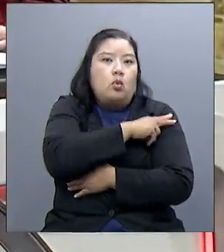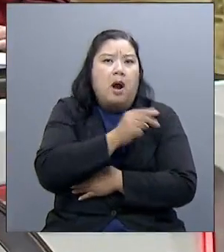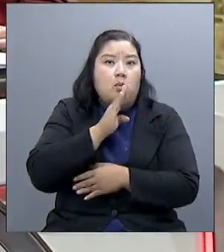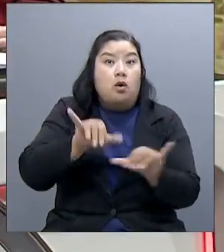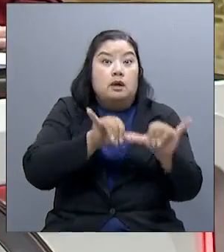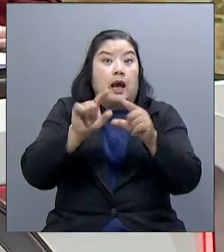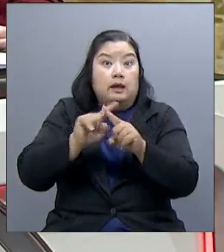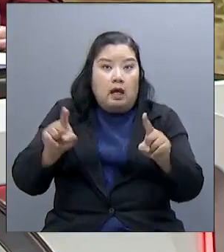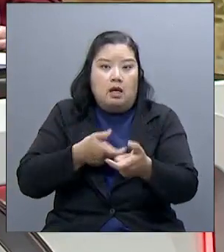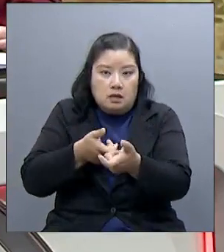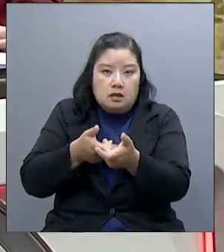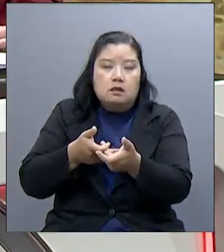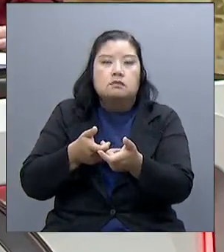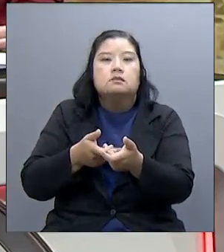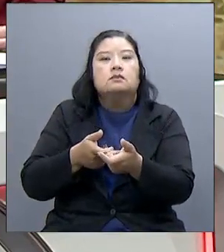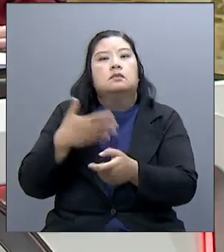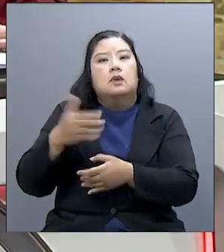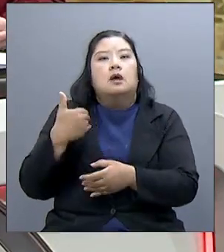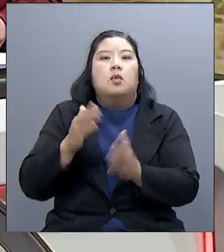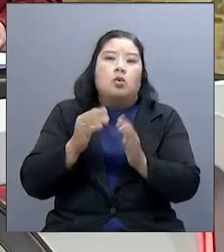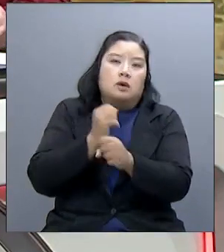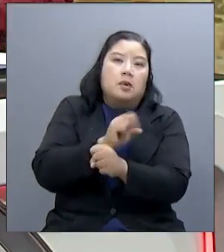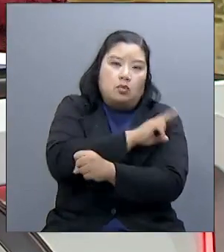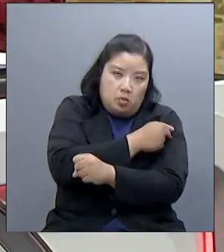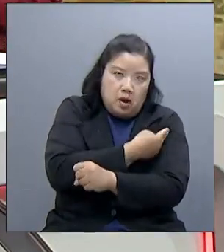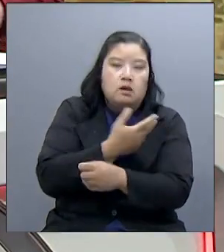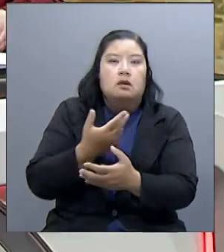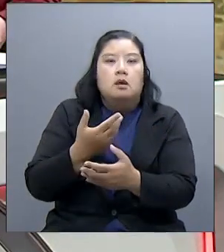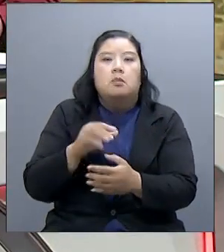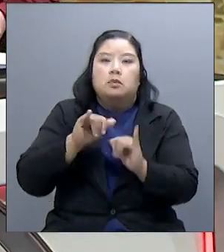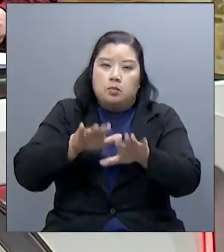ริงกับ2กลุ่มคนที่ทำงานแล้วก็มีสถานะเป็นผู้เปราะบางในสงครามด้วยนะคะ